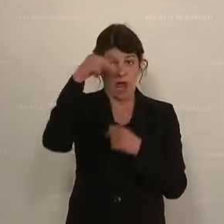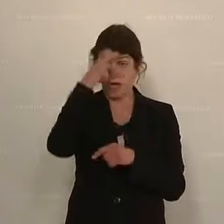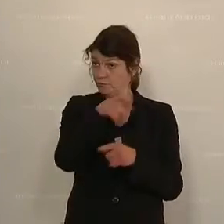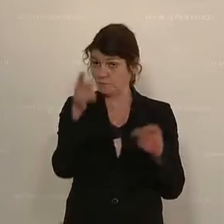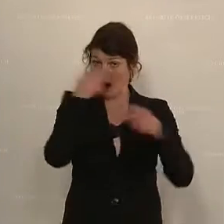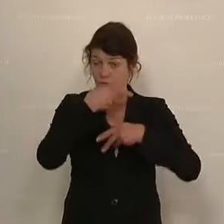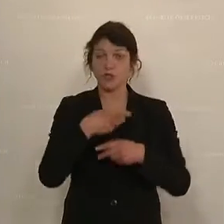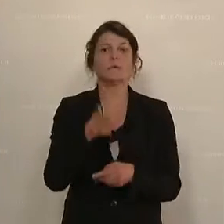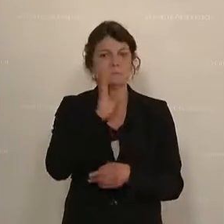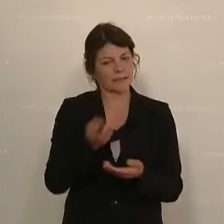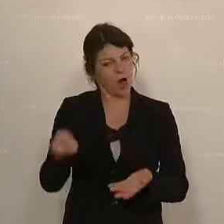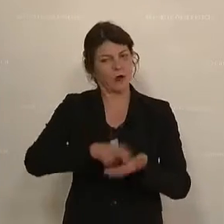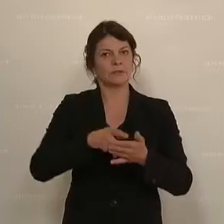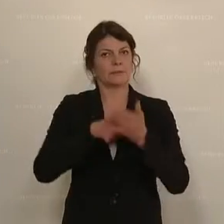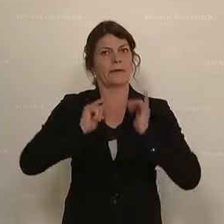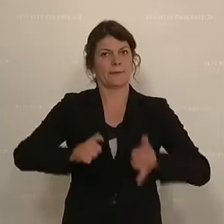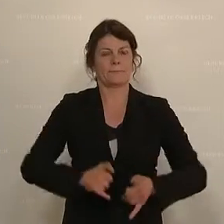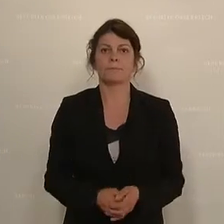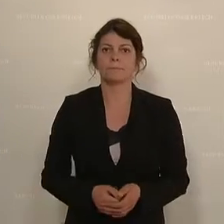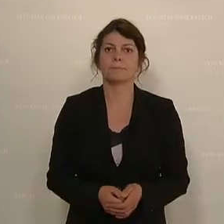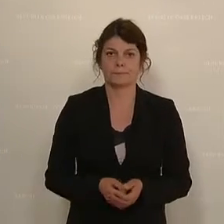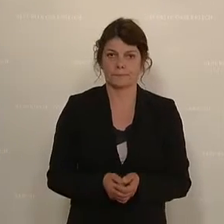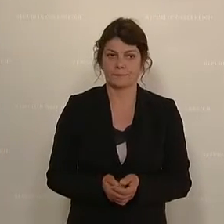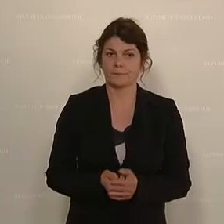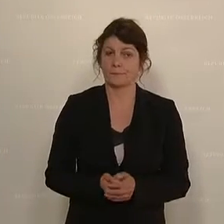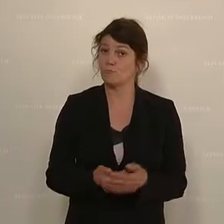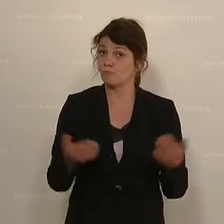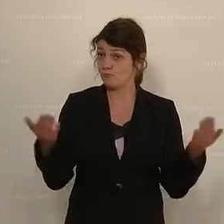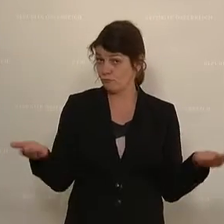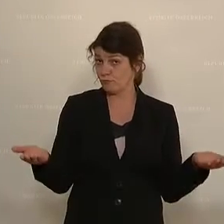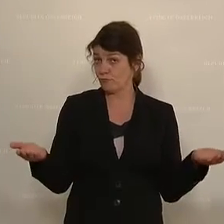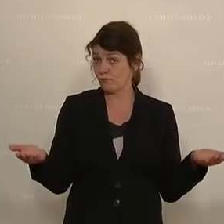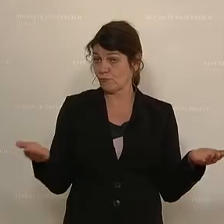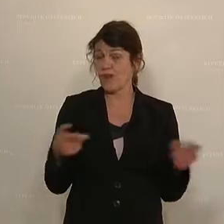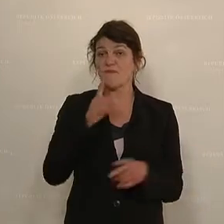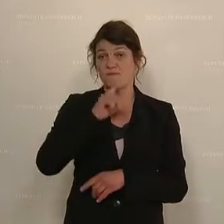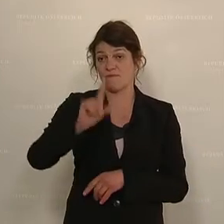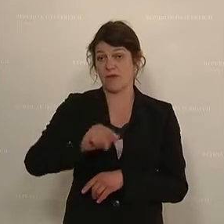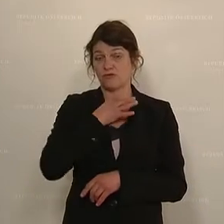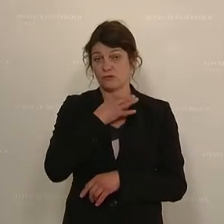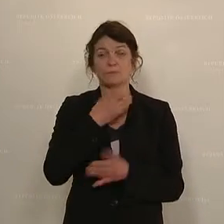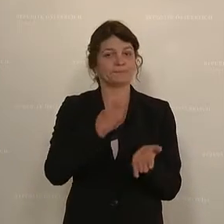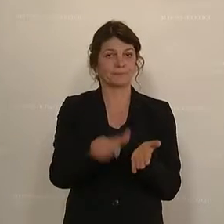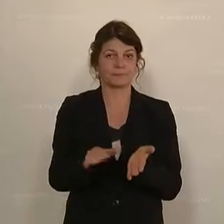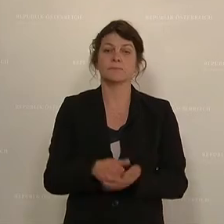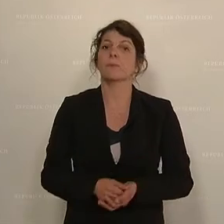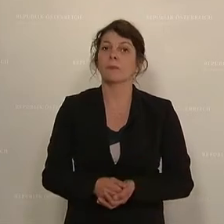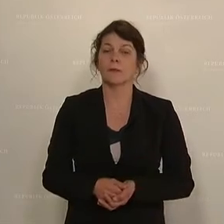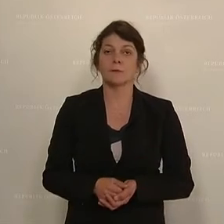Zustimmung geben, um ein entsprechendes Zeichen. Das ist die Minderheit abgelehnt.